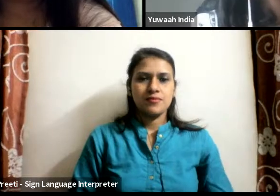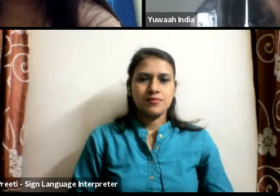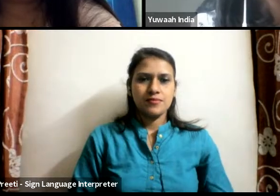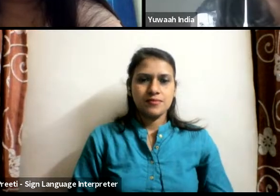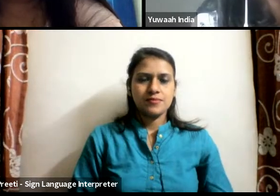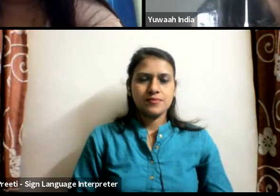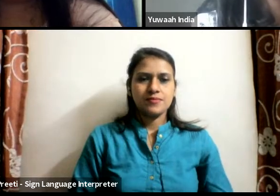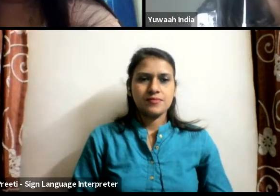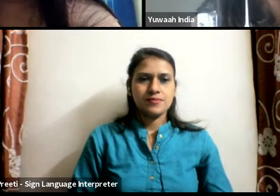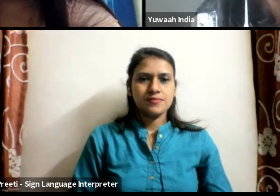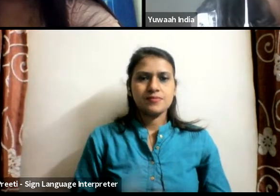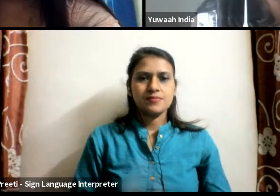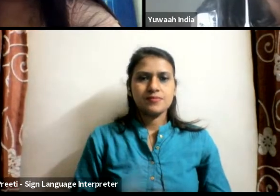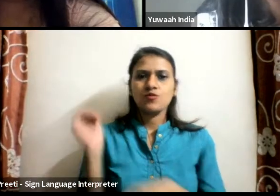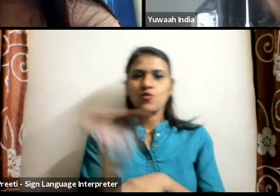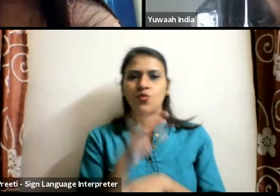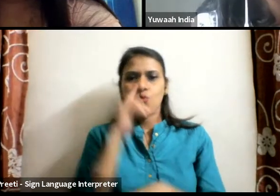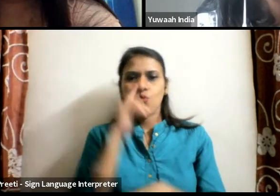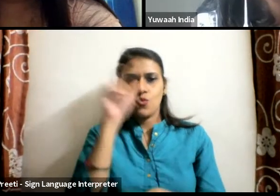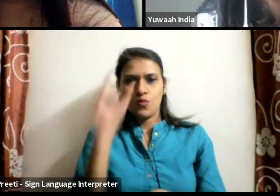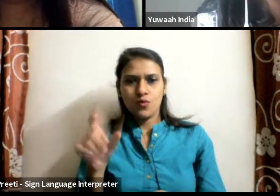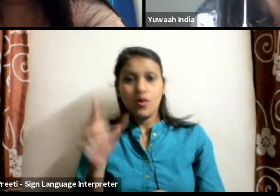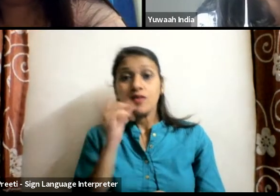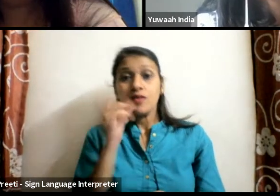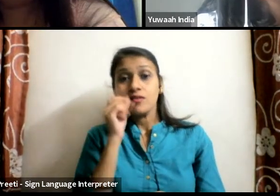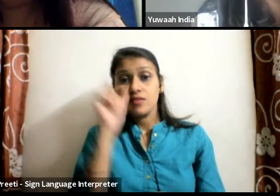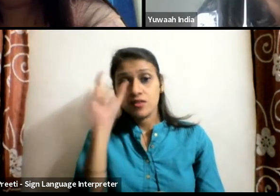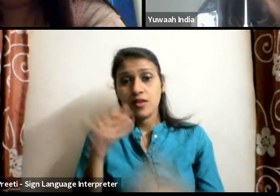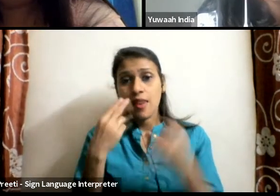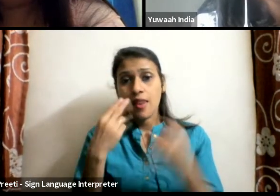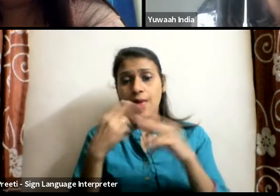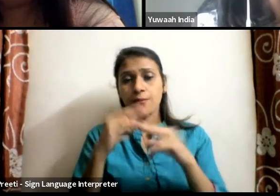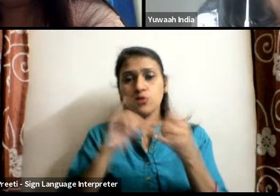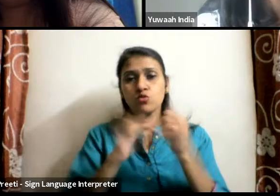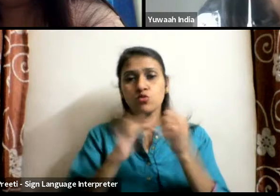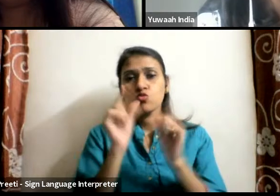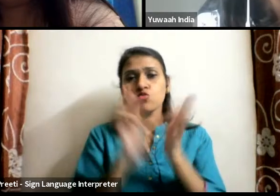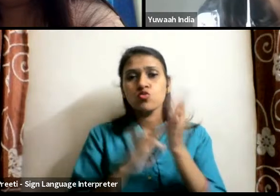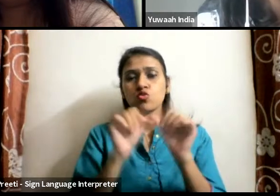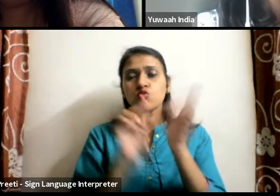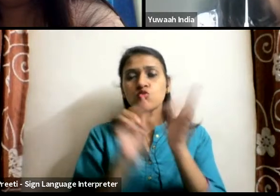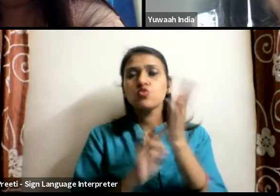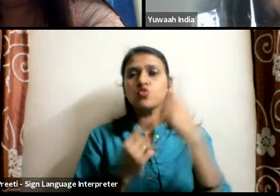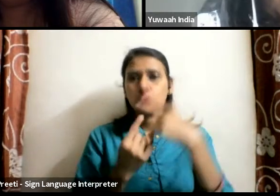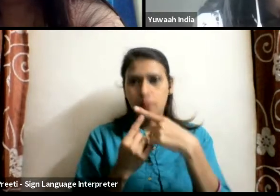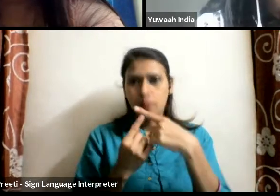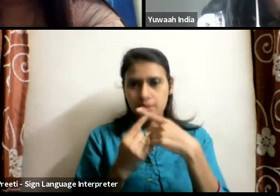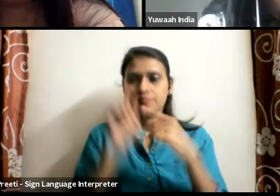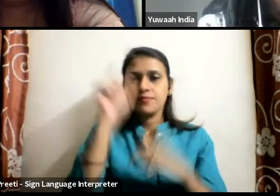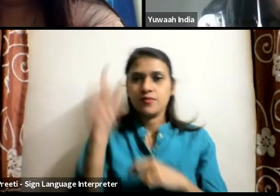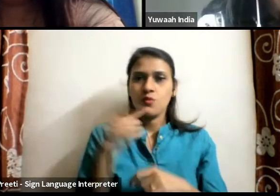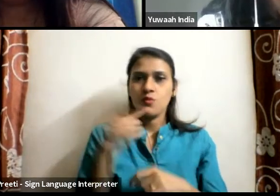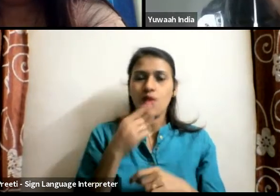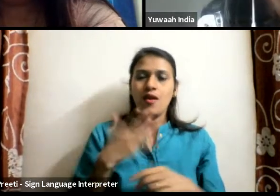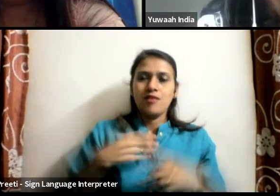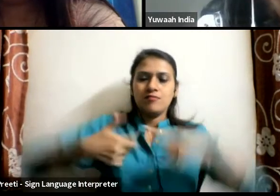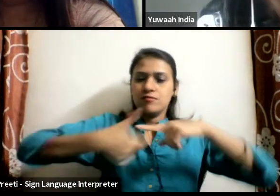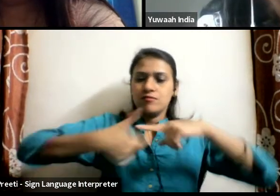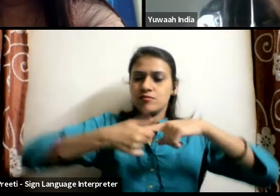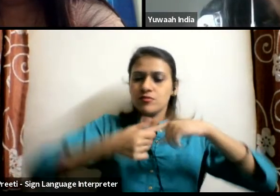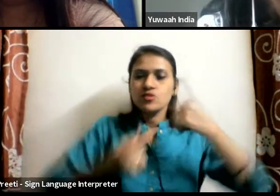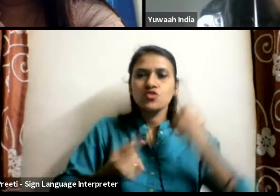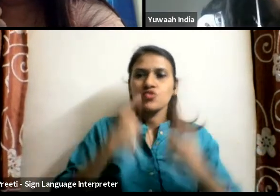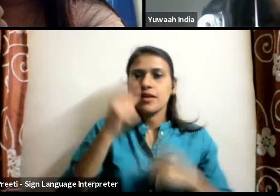ठीक है। ये सुमंत कुमार ने पूछा था, वो कोविड पॉजिटिव नहीं है, तो एक और बार चेक करिए। हाँ, ये